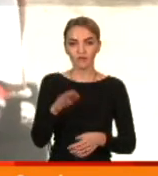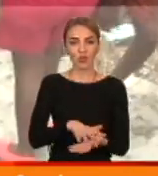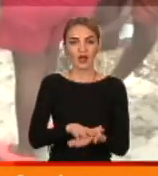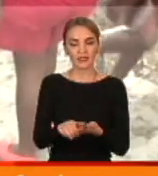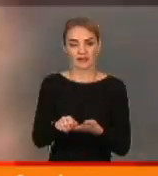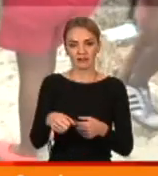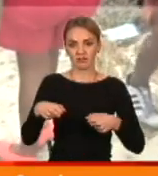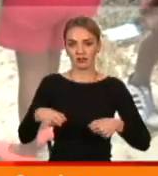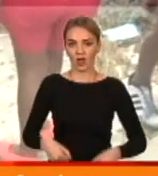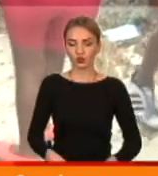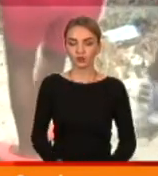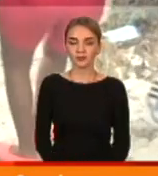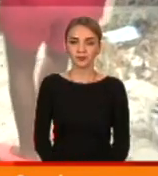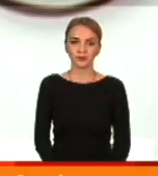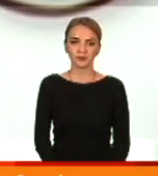повалити владу.